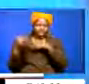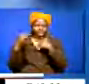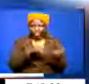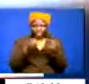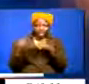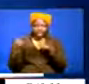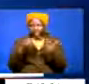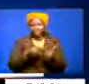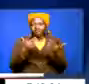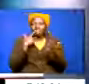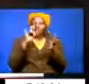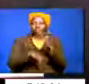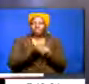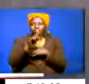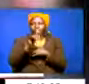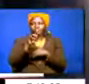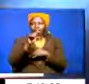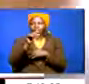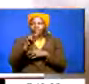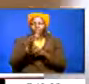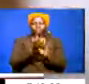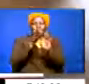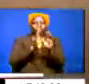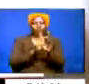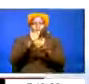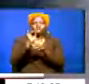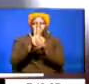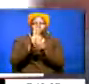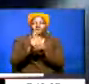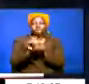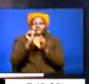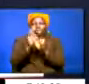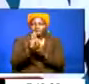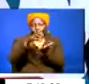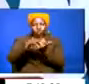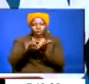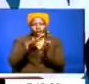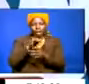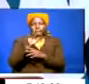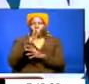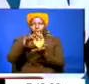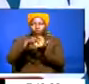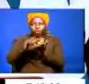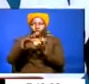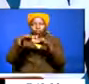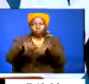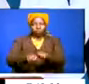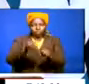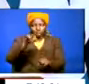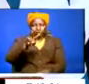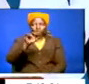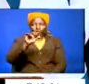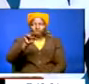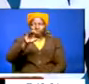Philip Rono amejiondoa kwenye wadhifa wa kiongozi wa wengi na mahala pake pakachukuliwa na Vincent Korir. The majority leader will be the honorable Philip